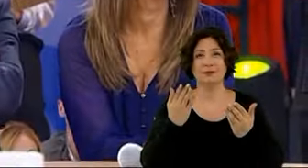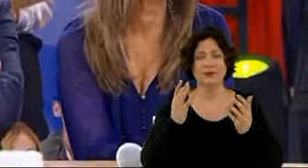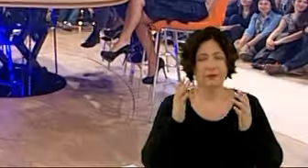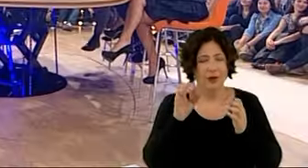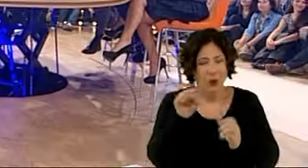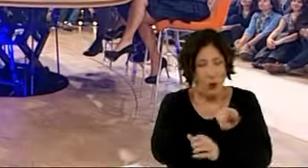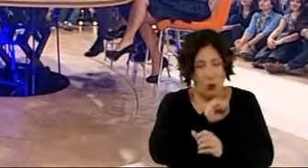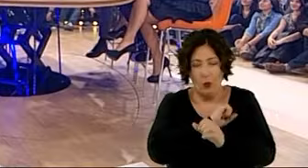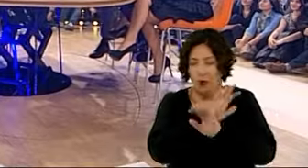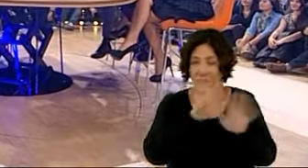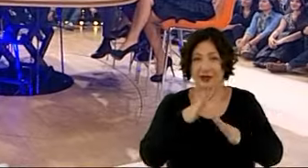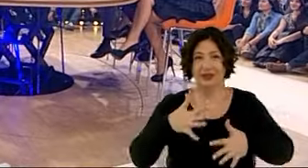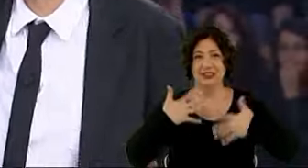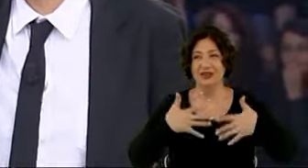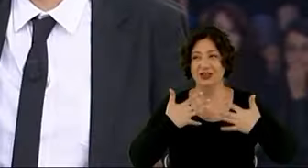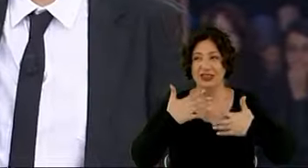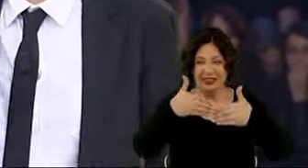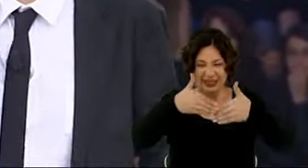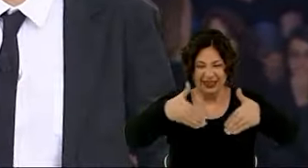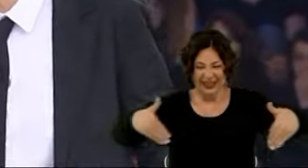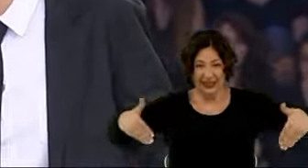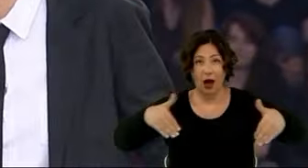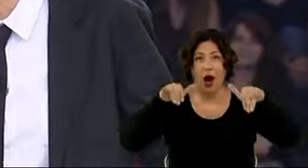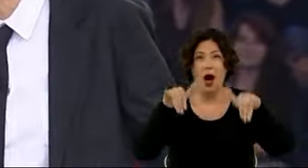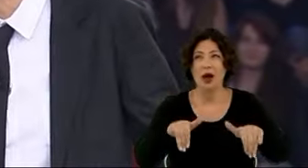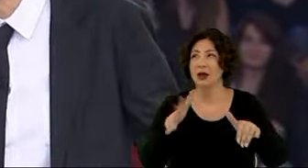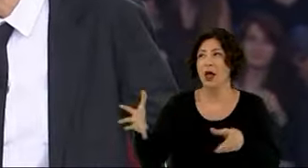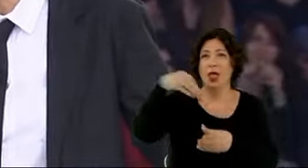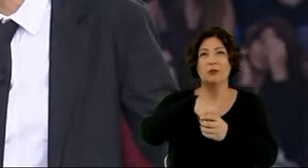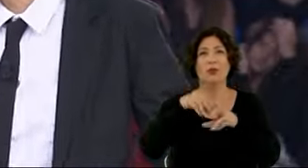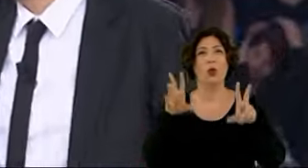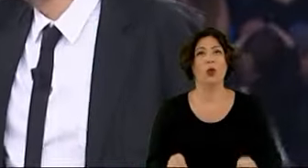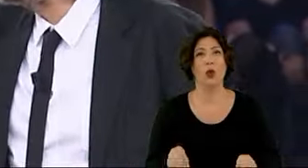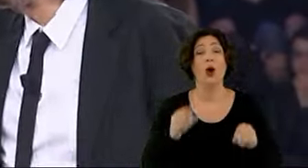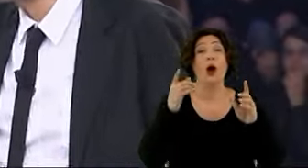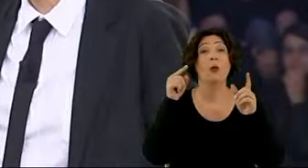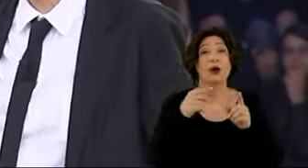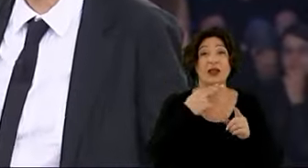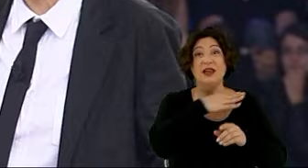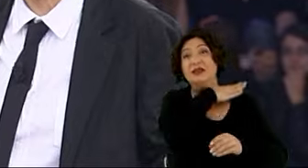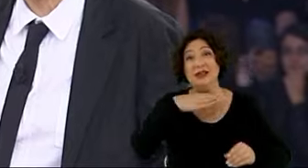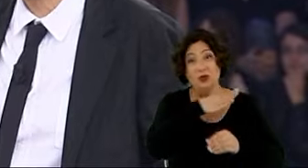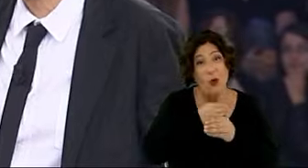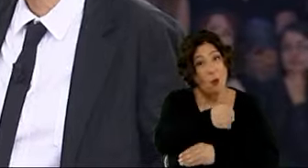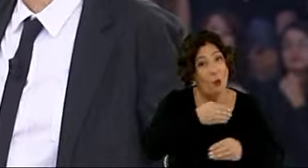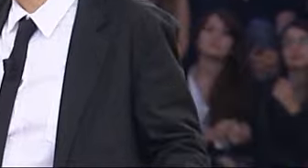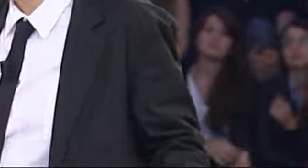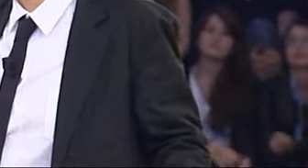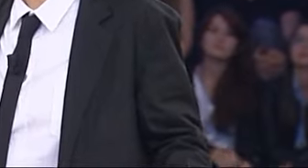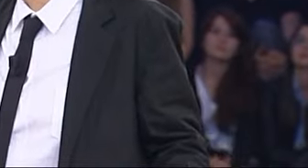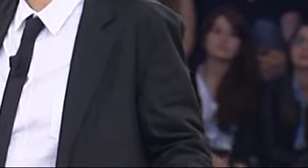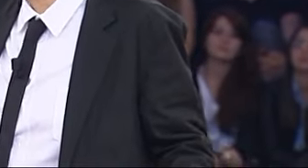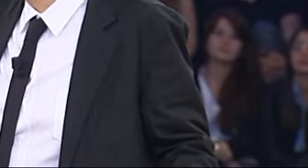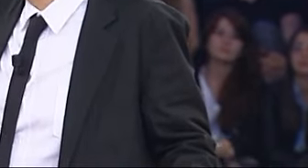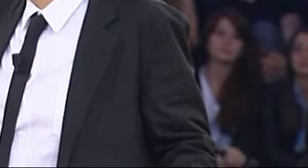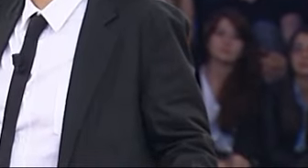dehşetin ve sevincin sınırında hepsi aynı şey oluyor aslında. Yani bu kadını kesiyorlar mı testereyle yoksa çok